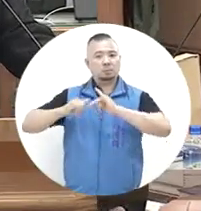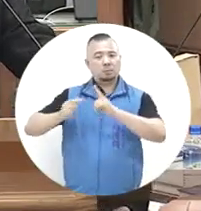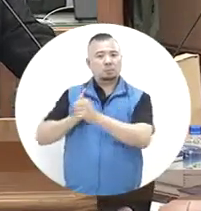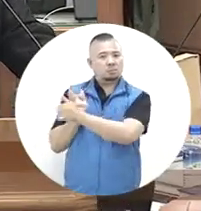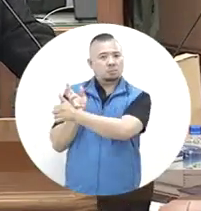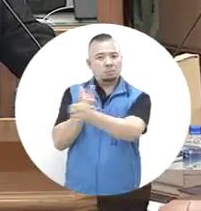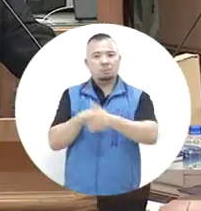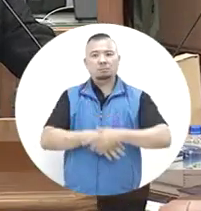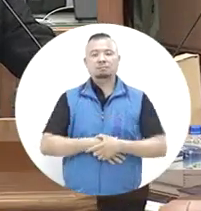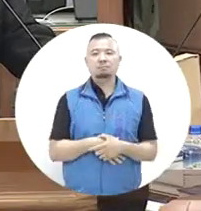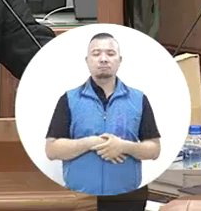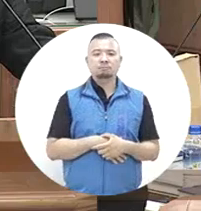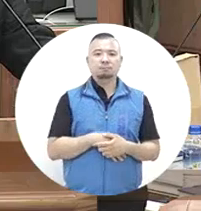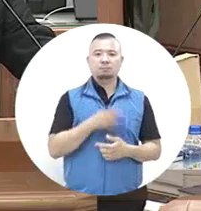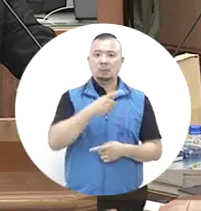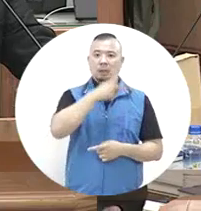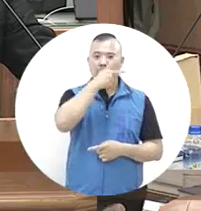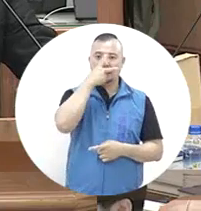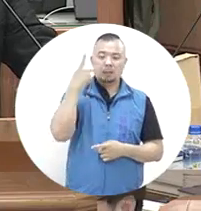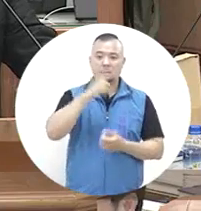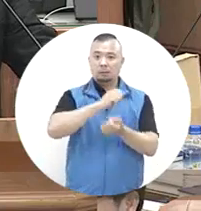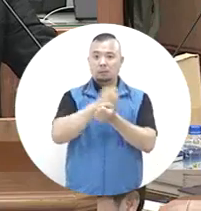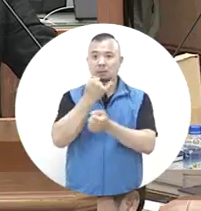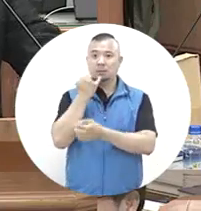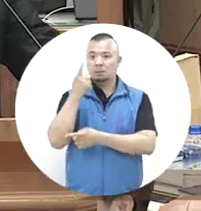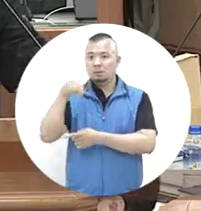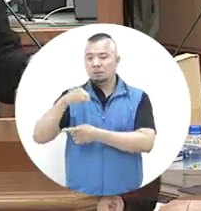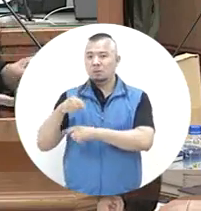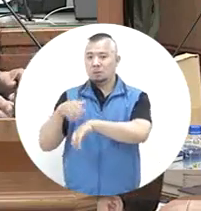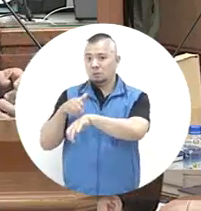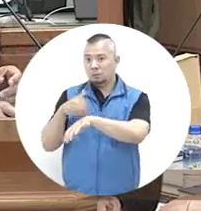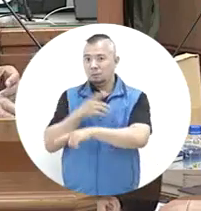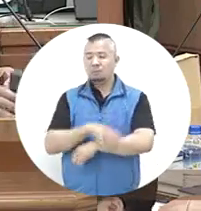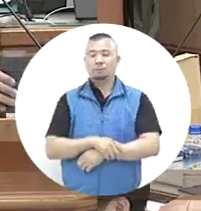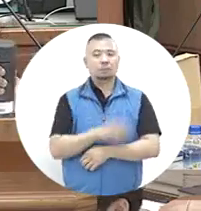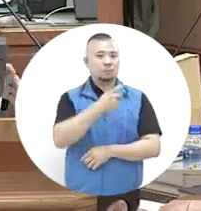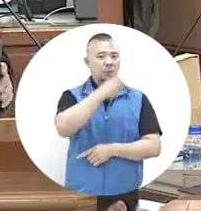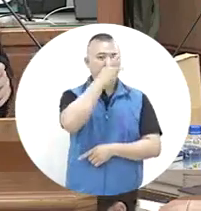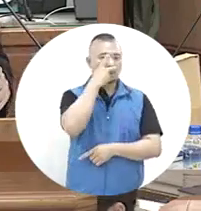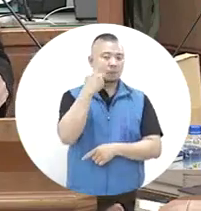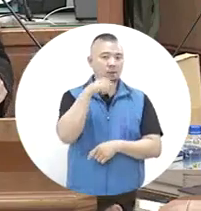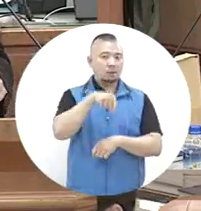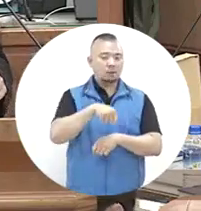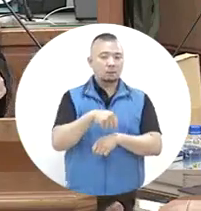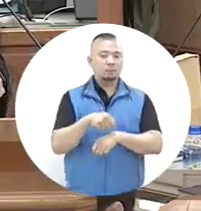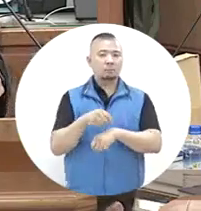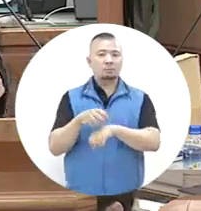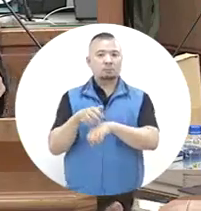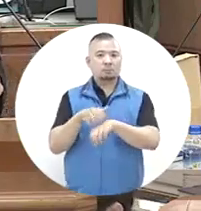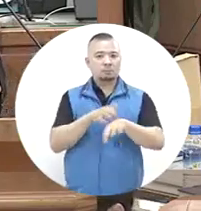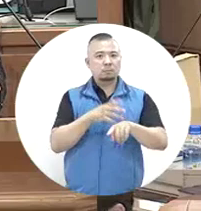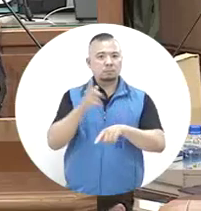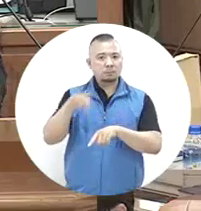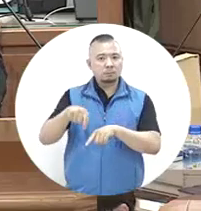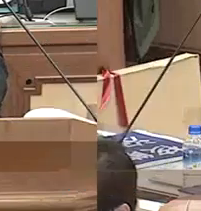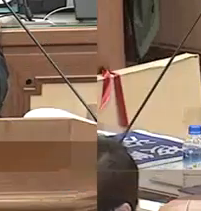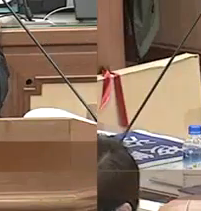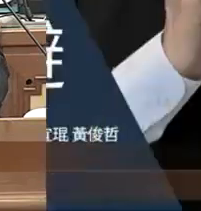赖科郭的萨卡都，或者是赖侯赖郭的。民调都是赖清德第一名。